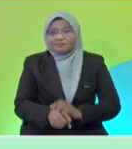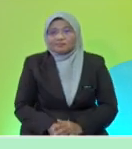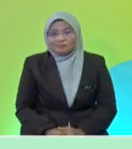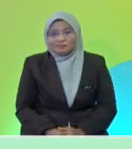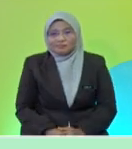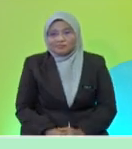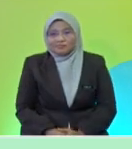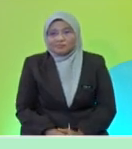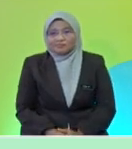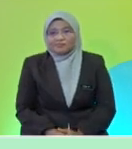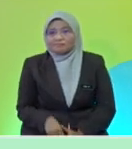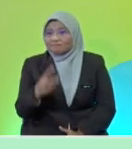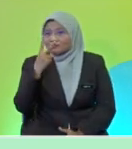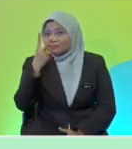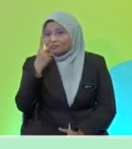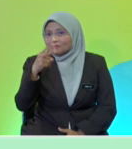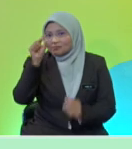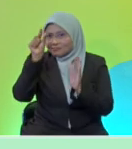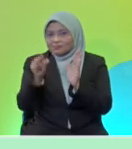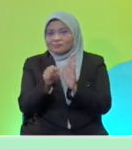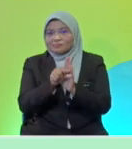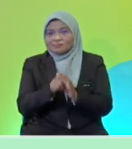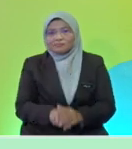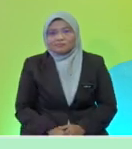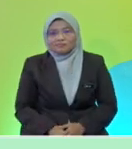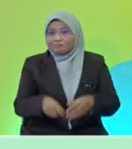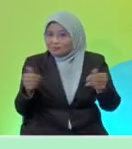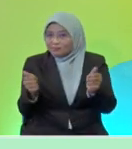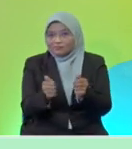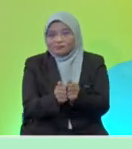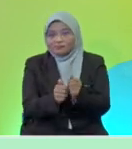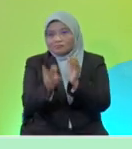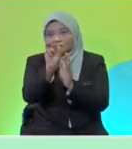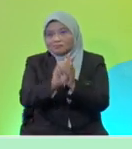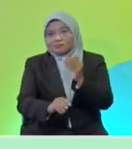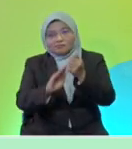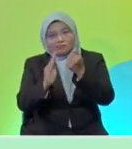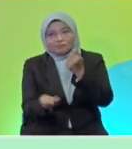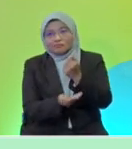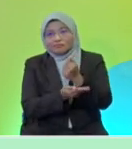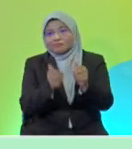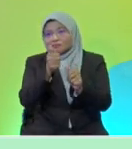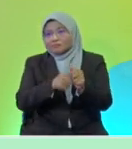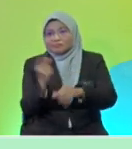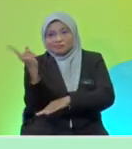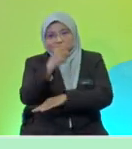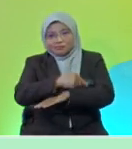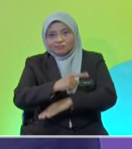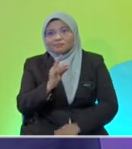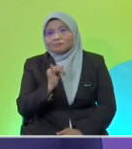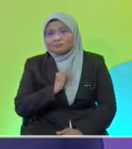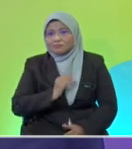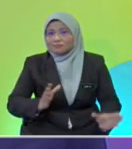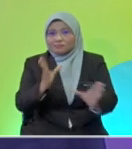jawabannya jadi di sini jawabannya dengan menabung Setiap hari saya dapat menyimpan uang di bank